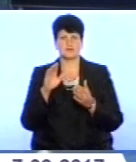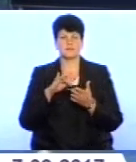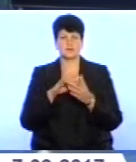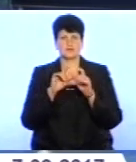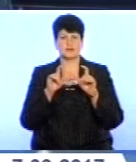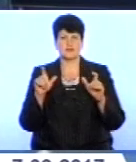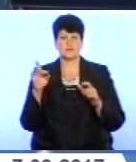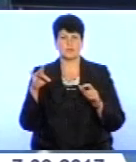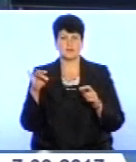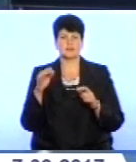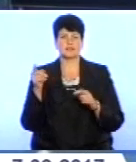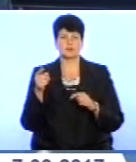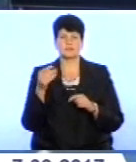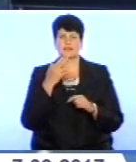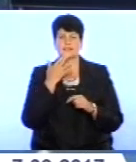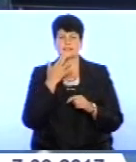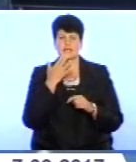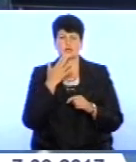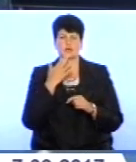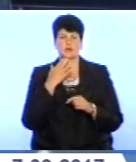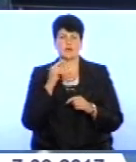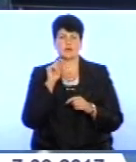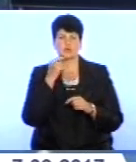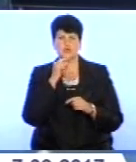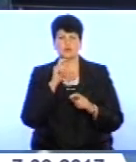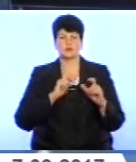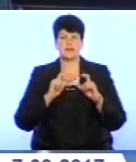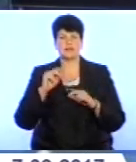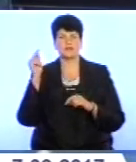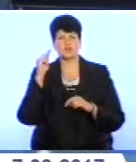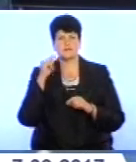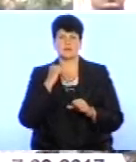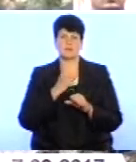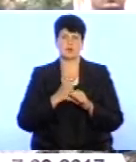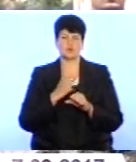студій Тернопільського національного економічного університету, де навчався і працював Тарас.